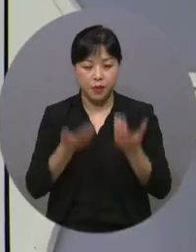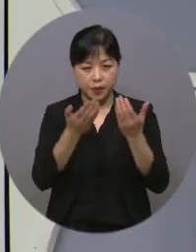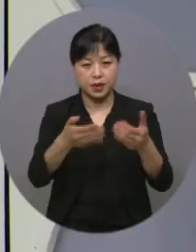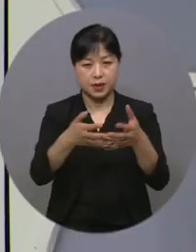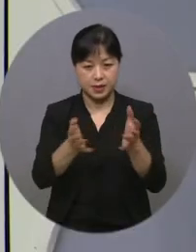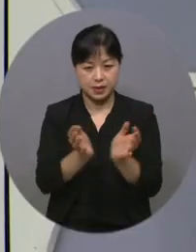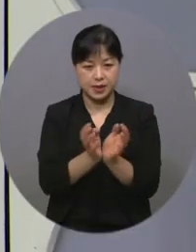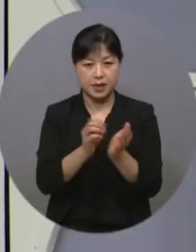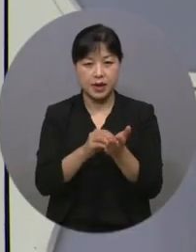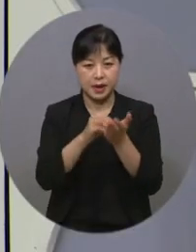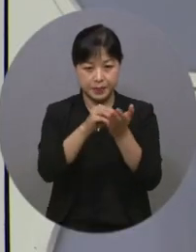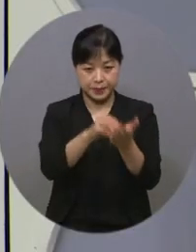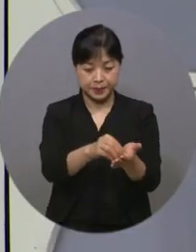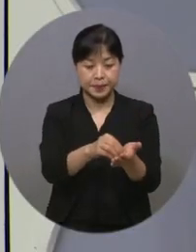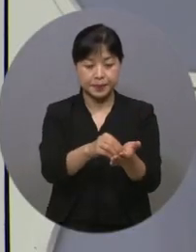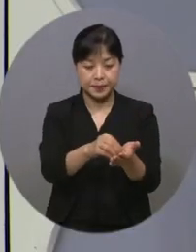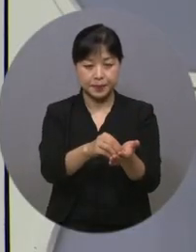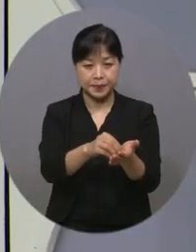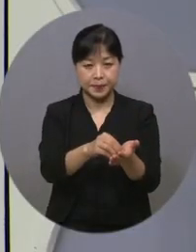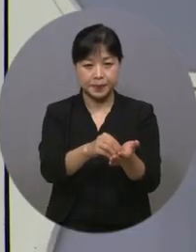봉사단체에 가입하면